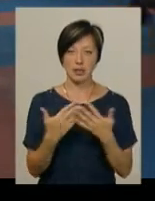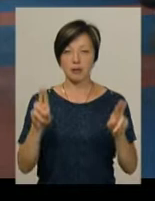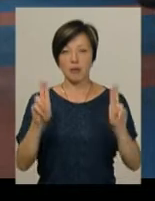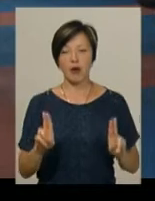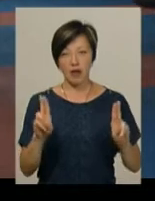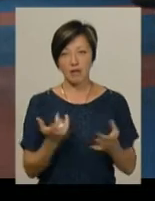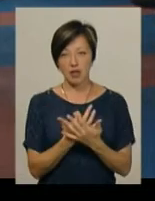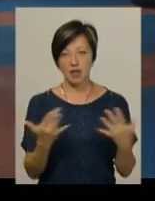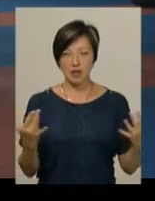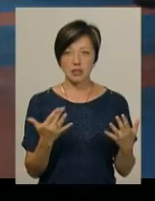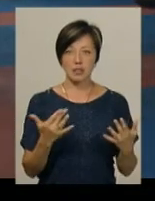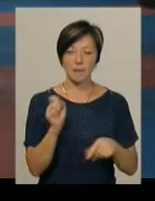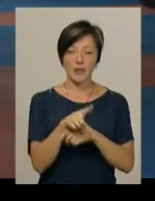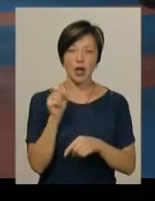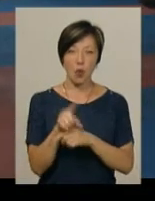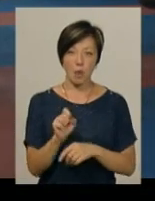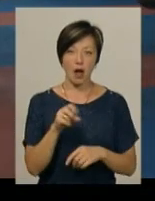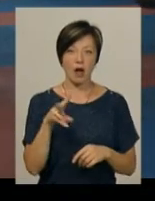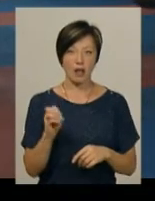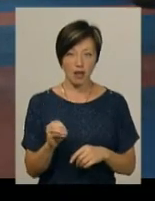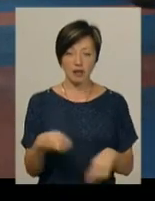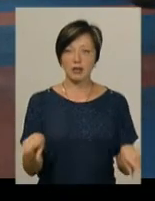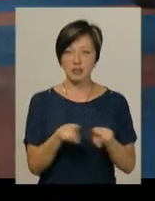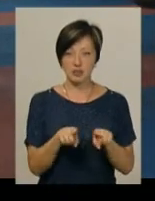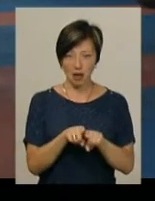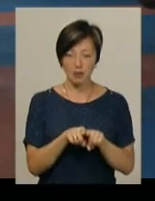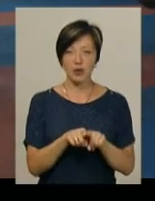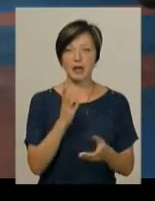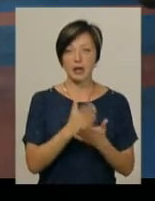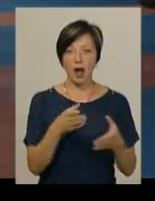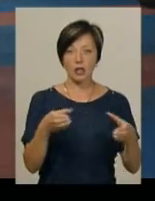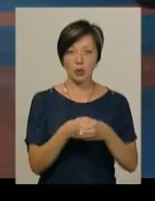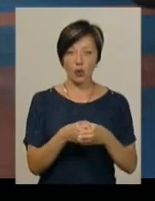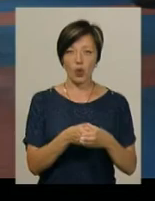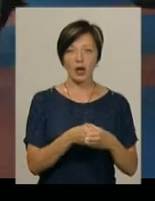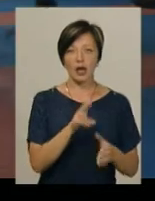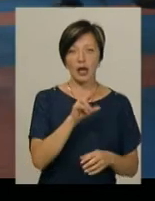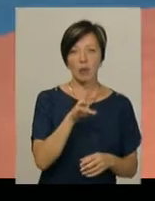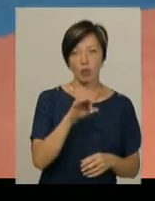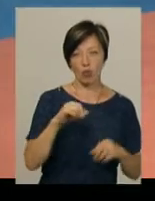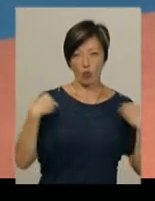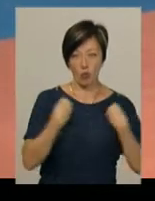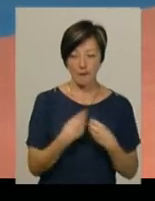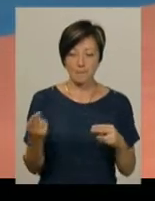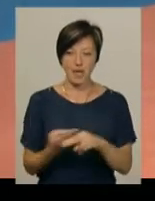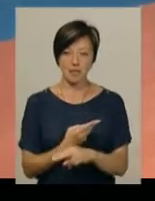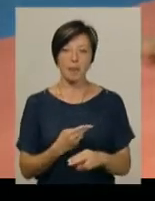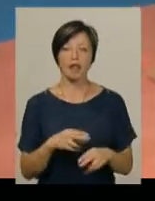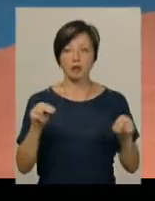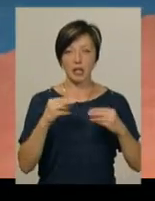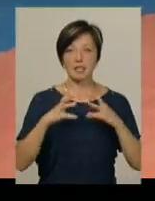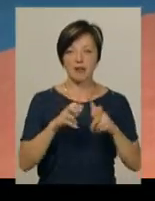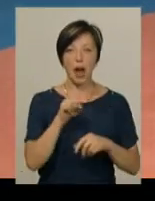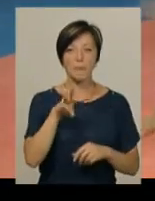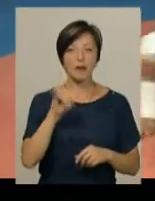правила, різні прийоми, але ну, так само в панкратіоні є категорія в кімоно і без кімоно. На чемпіонат світу з панкратіону